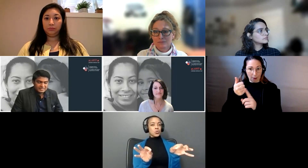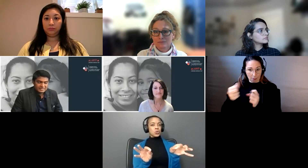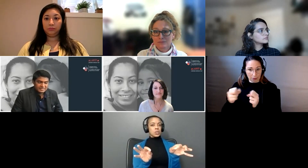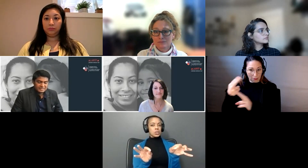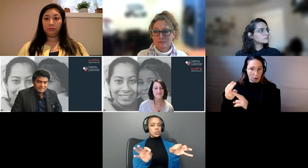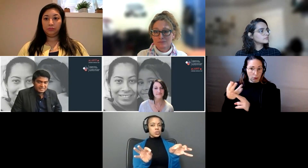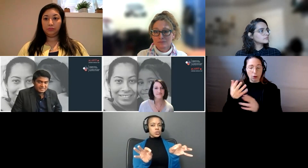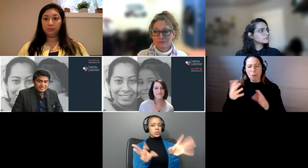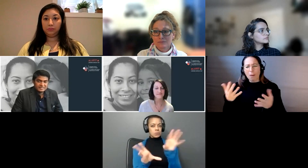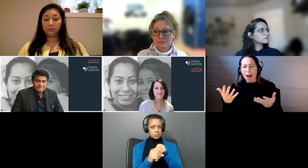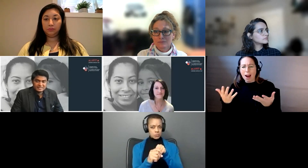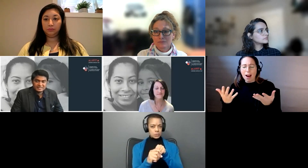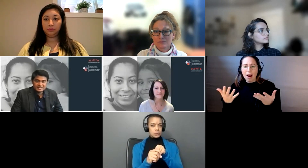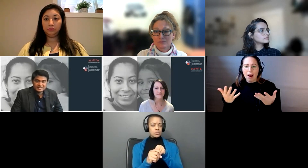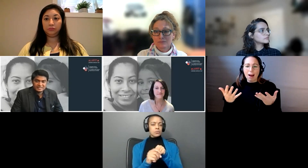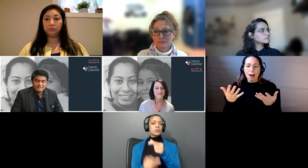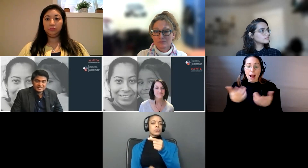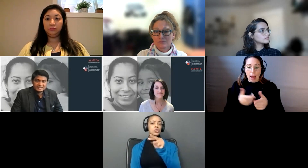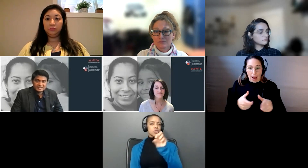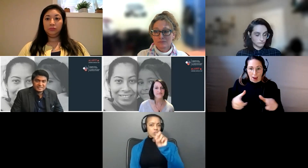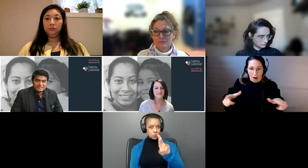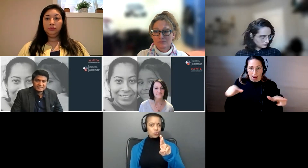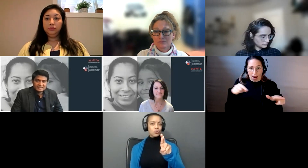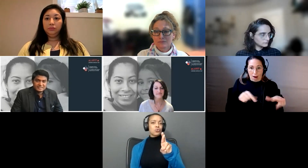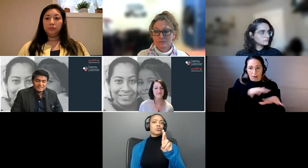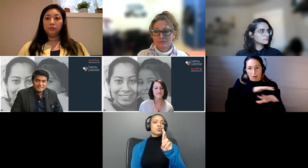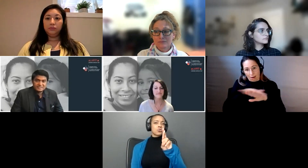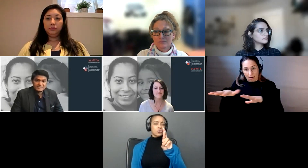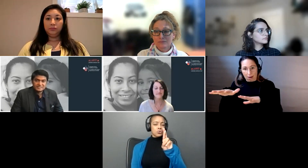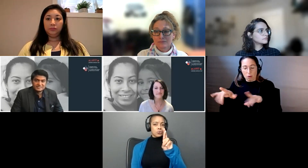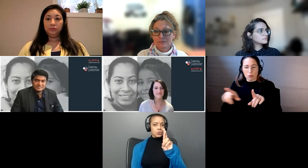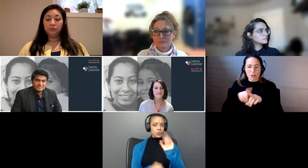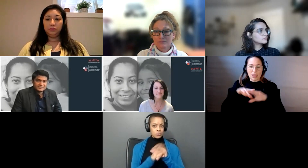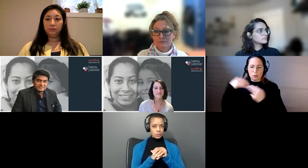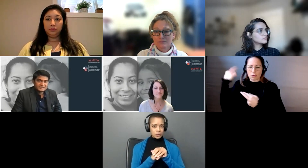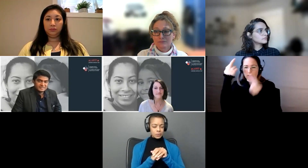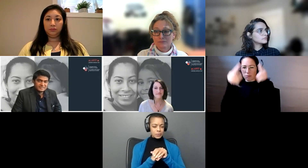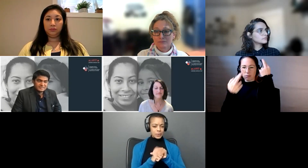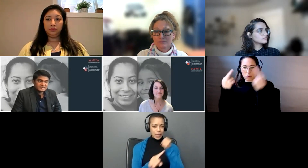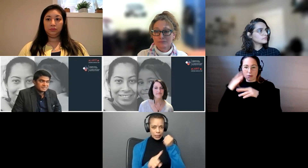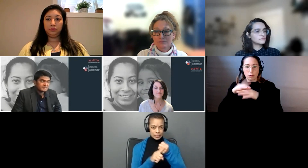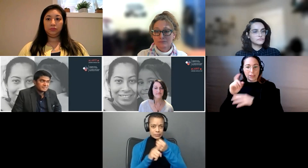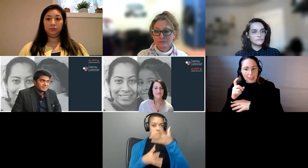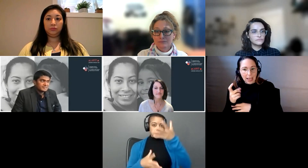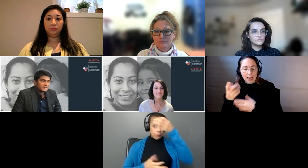langue peut affecter les questions de sexualité et de sexe.